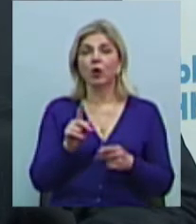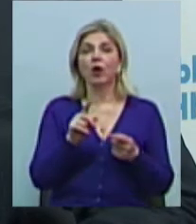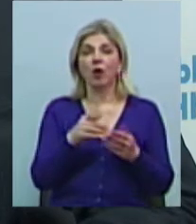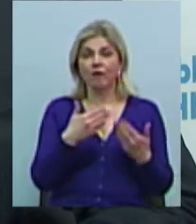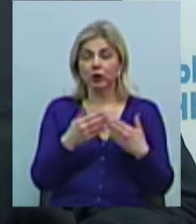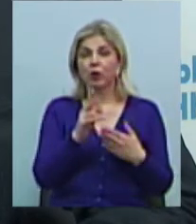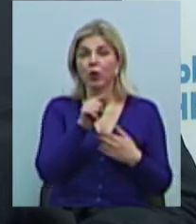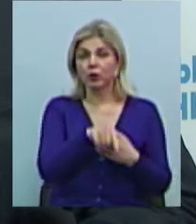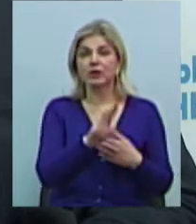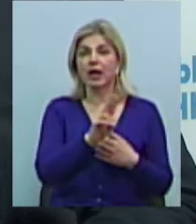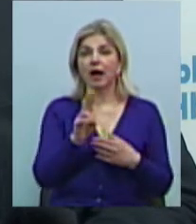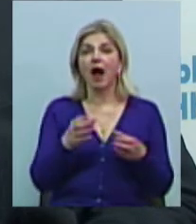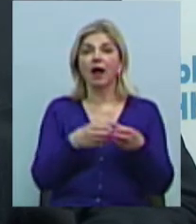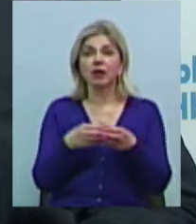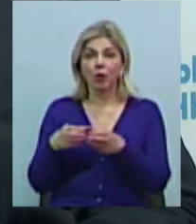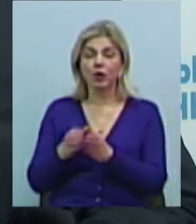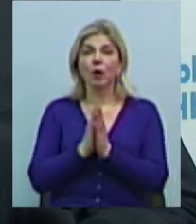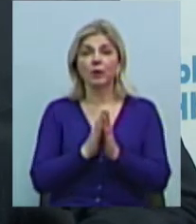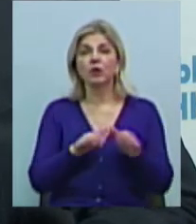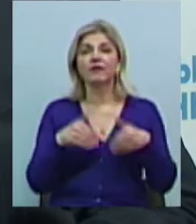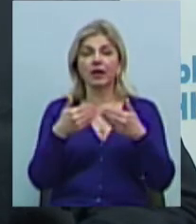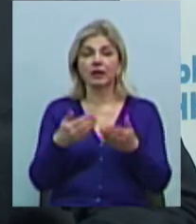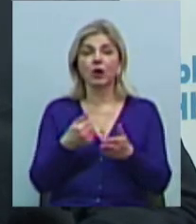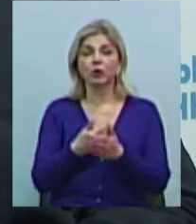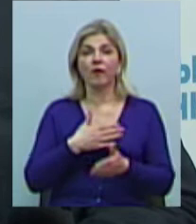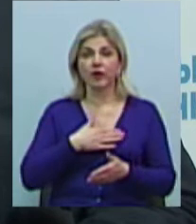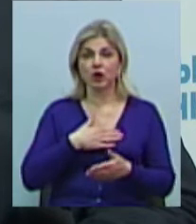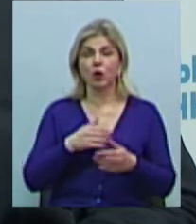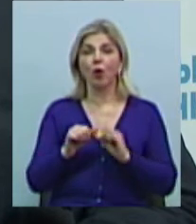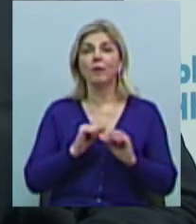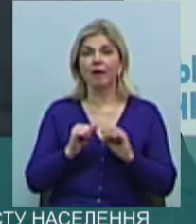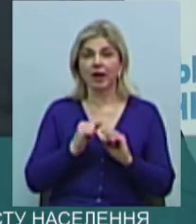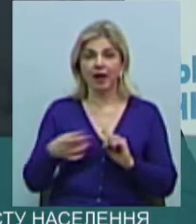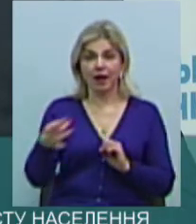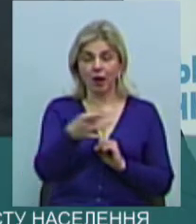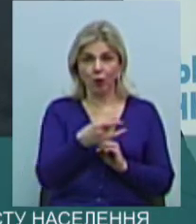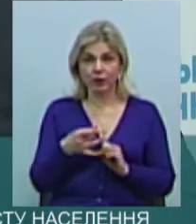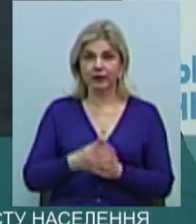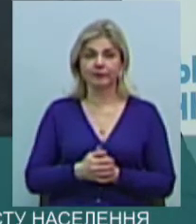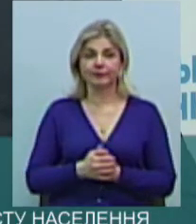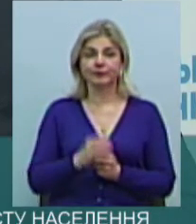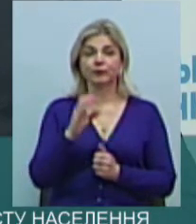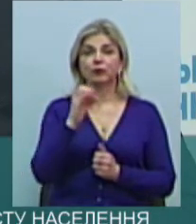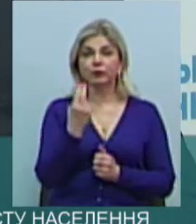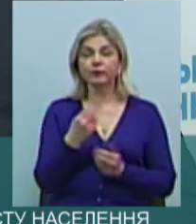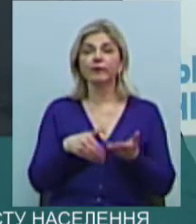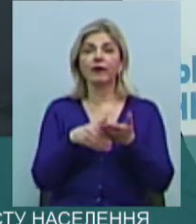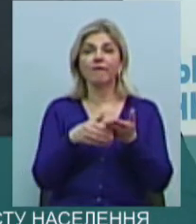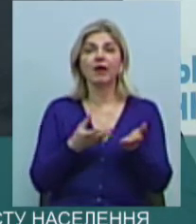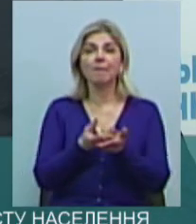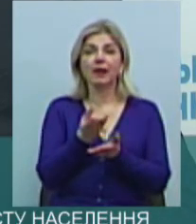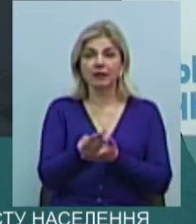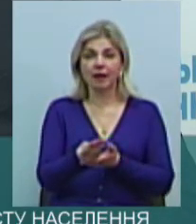цієї категорії, я прошу вас звертатися до наших управлінь районних по соціальним виплатам,